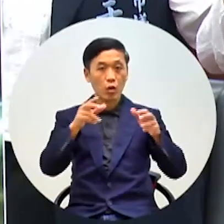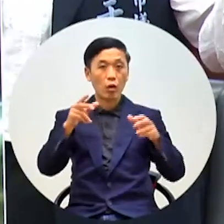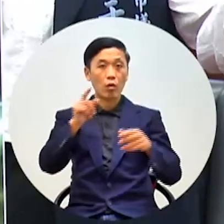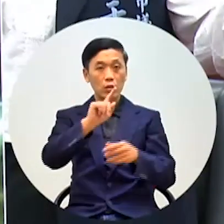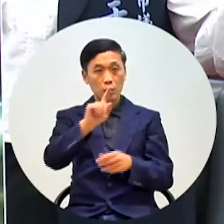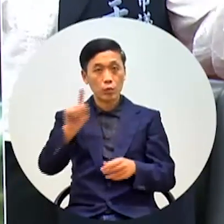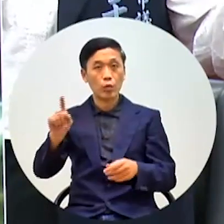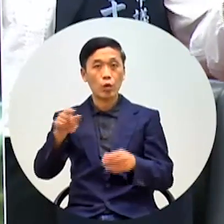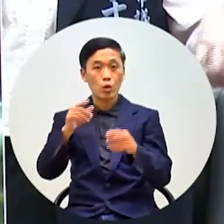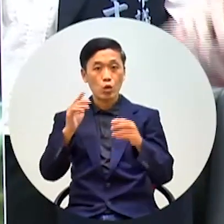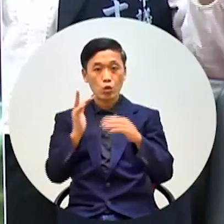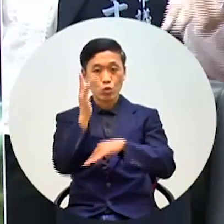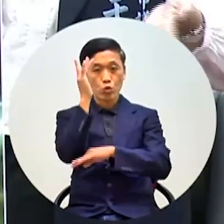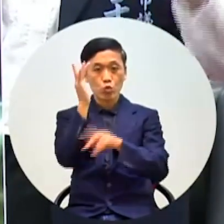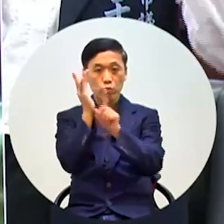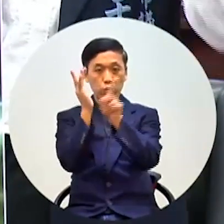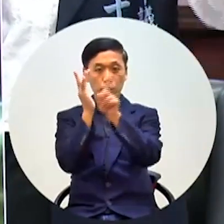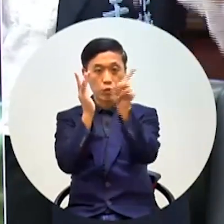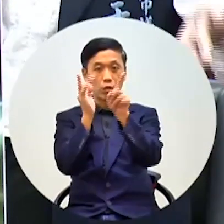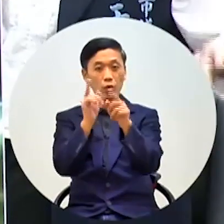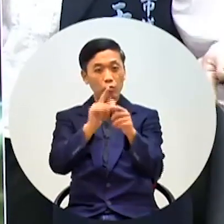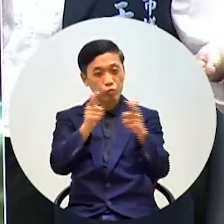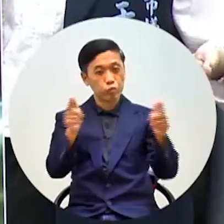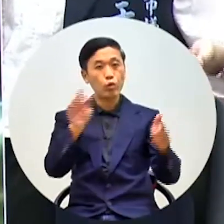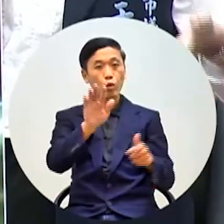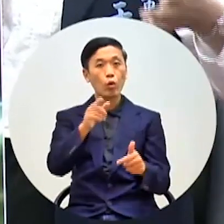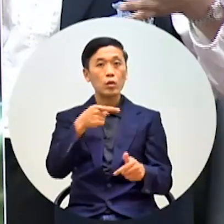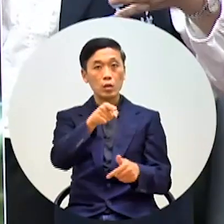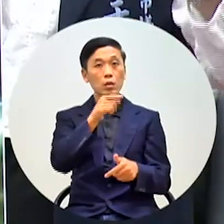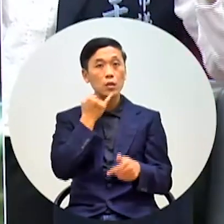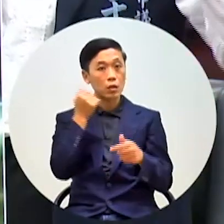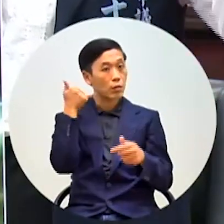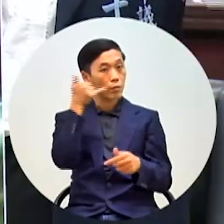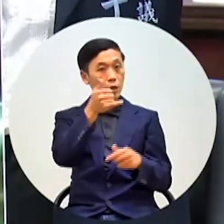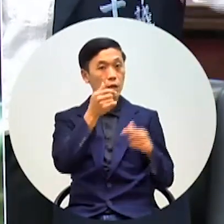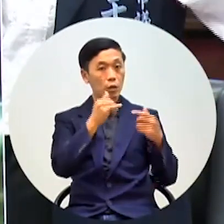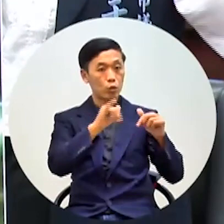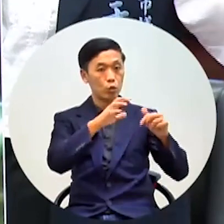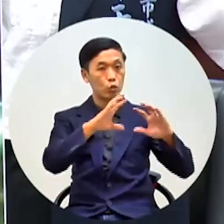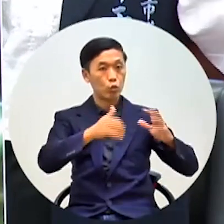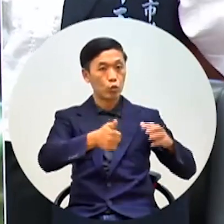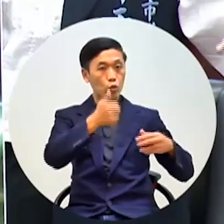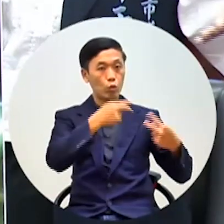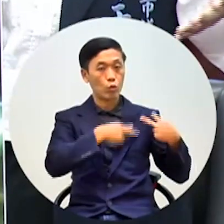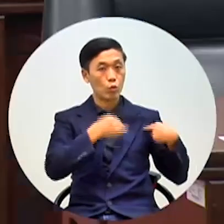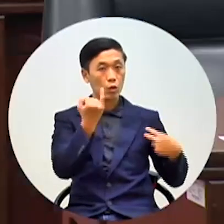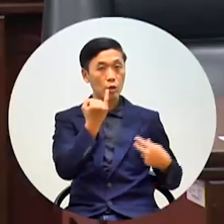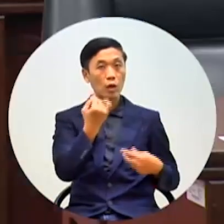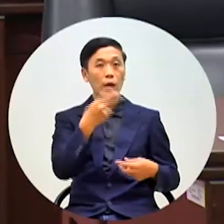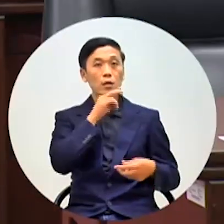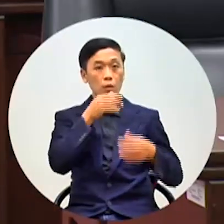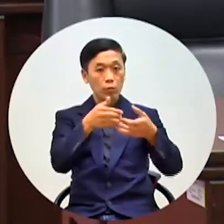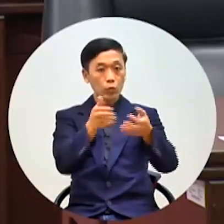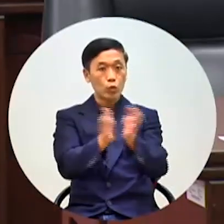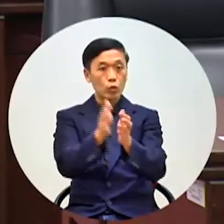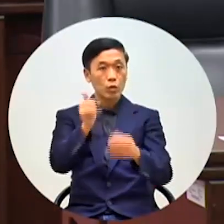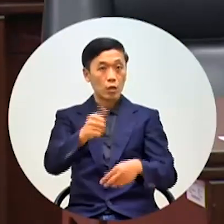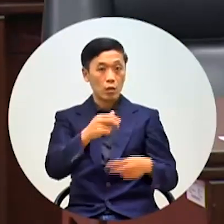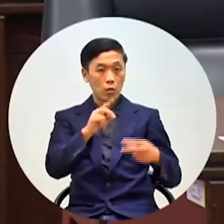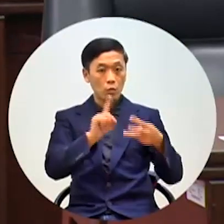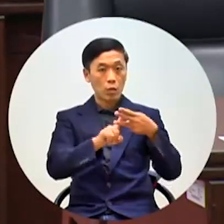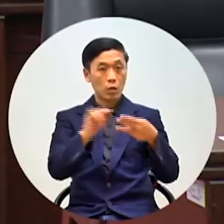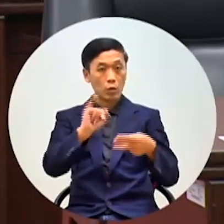道该怎么办。所以市长，你可以打给蔡英文总统，或者是王美花部长，告诉他说我们已经